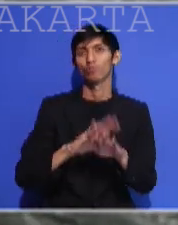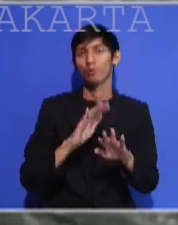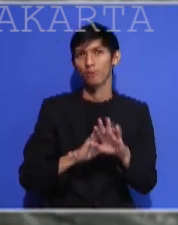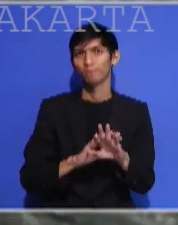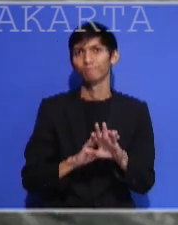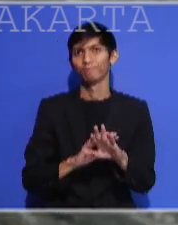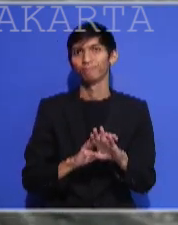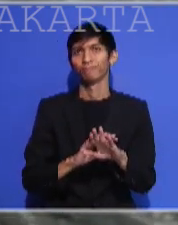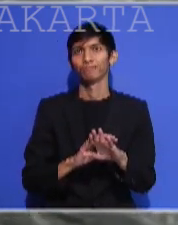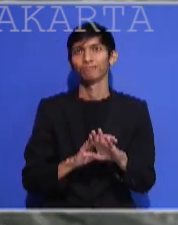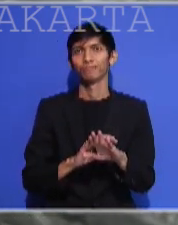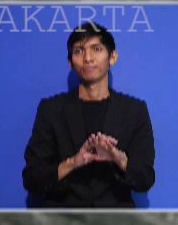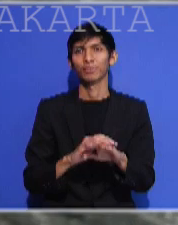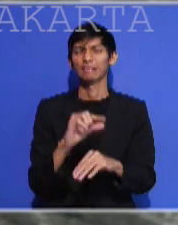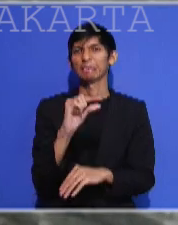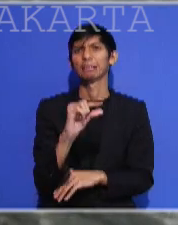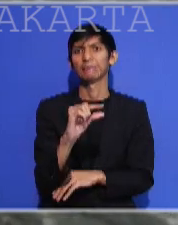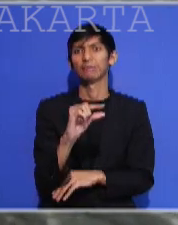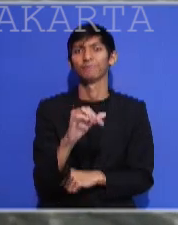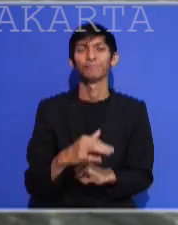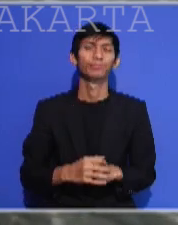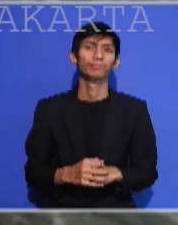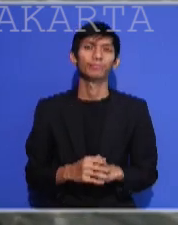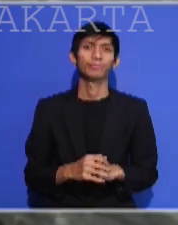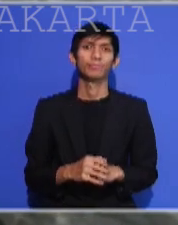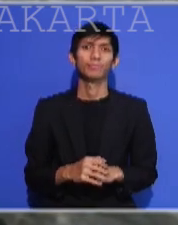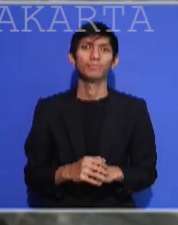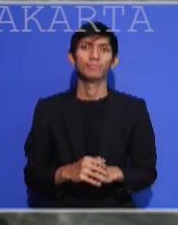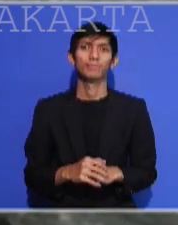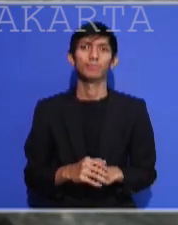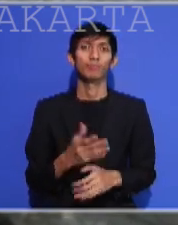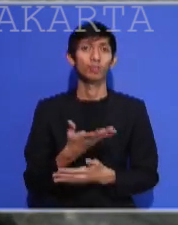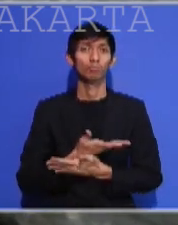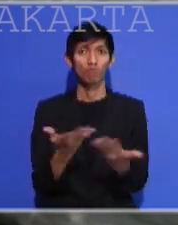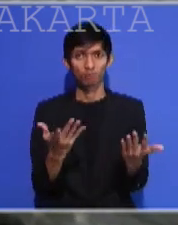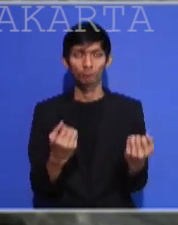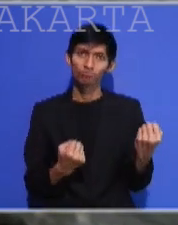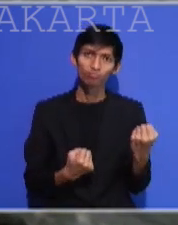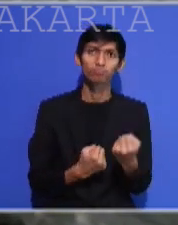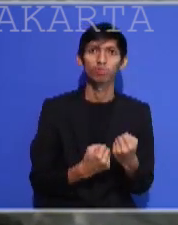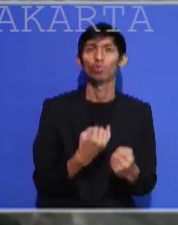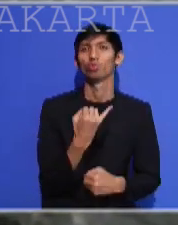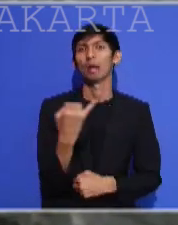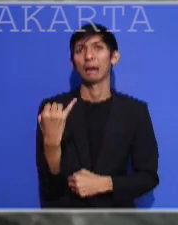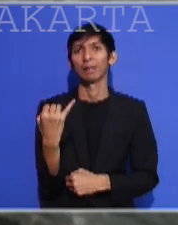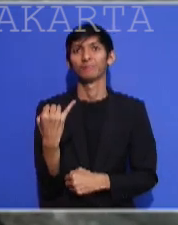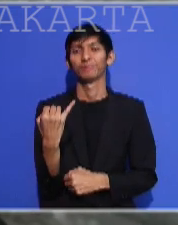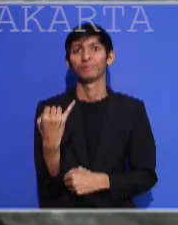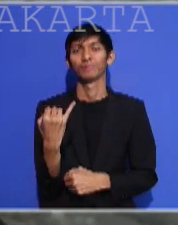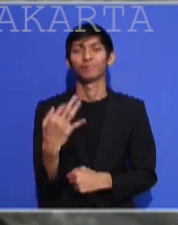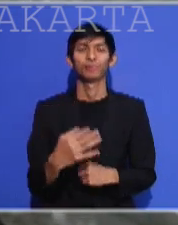memang sangat kecil ini saya rasa dari support mereka kurang apa ya kurang mendukunglah dalam kegiatan